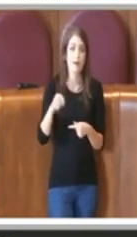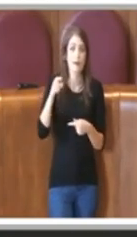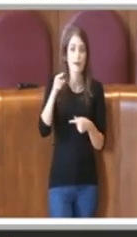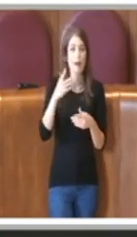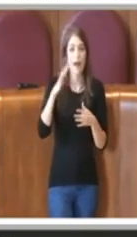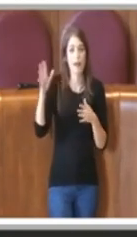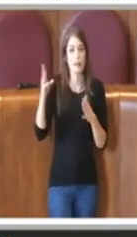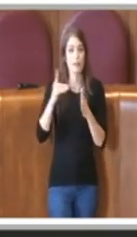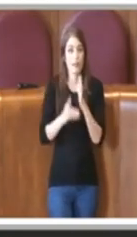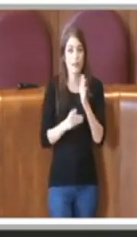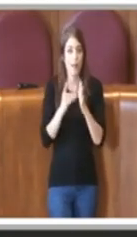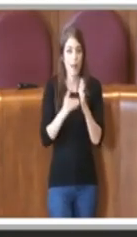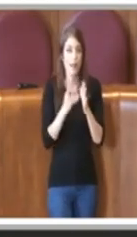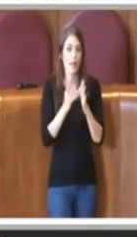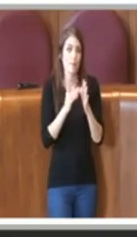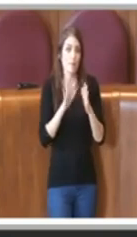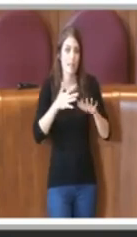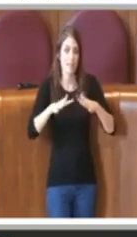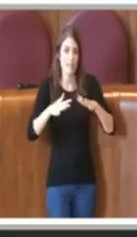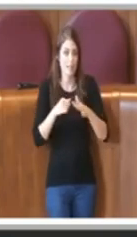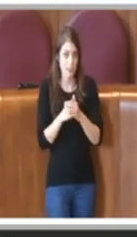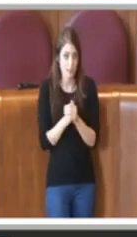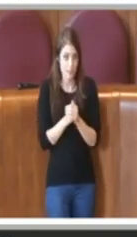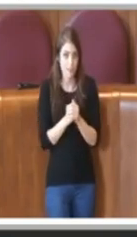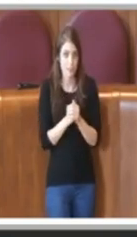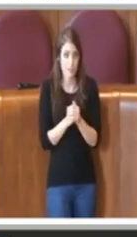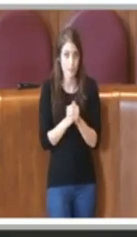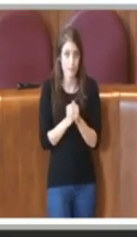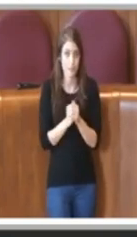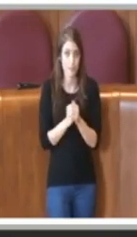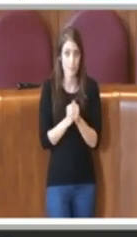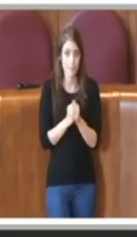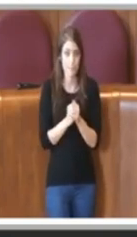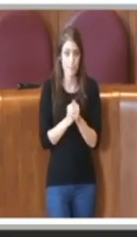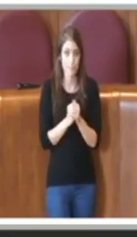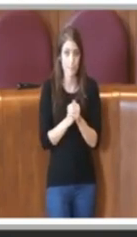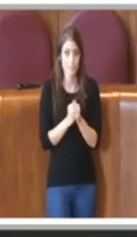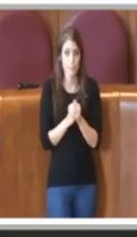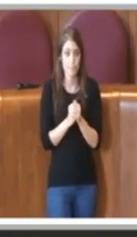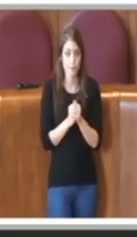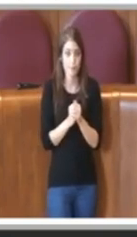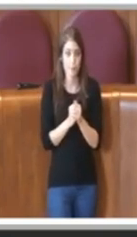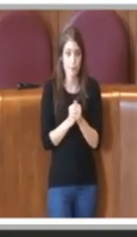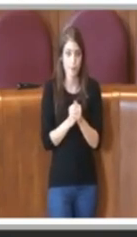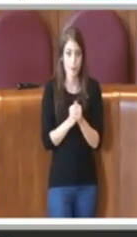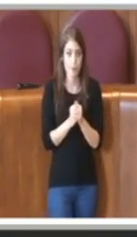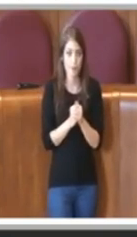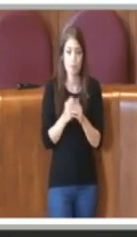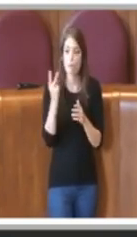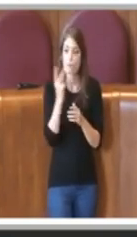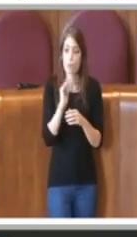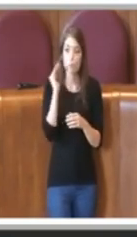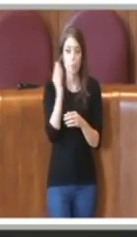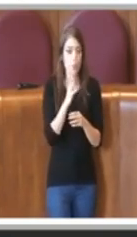di questo genere. E, oltre che tutti siamo stati, insomma, unanimi